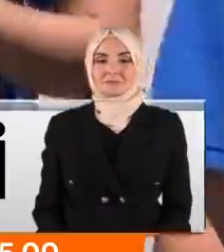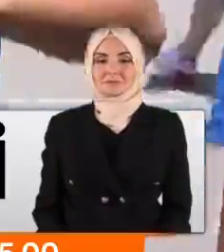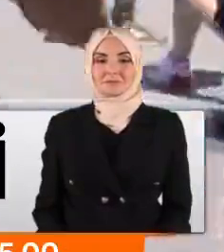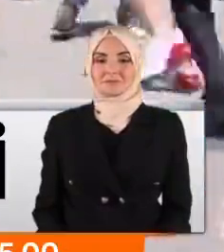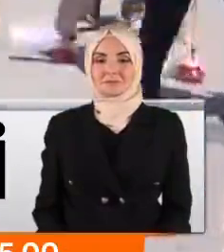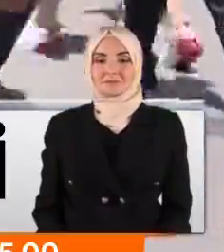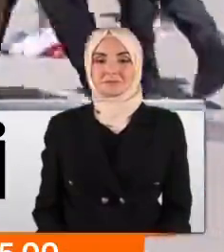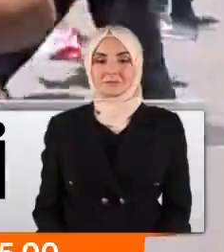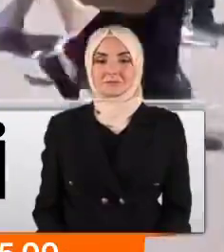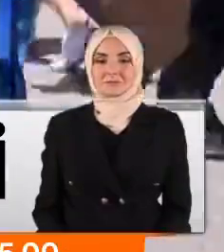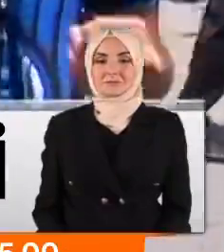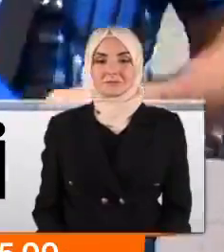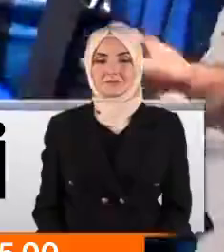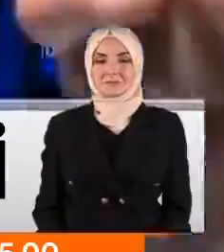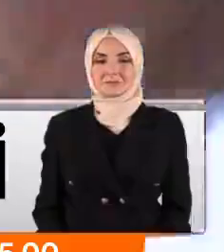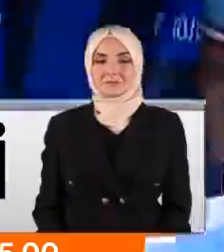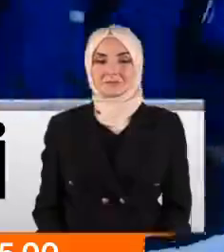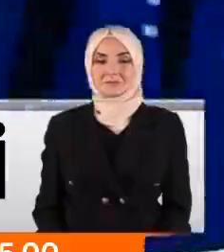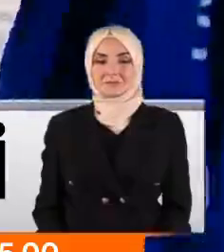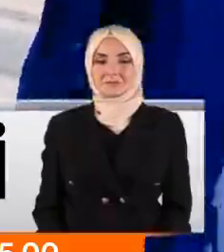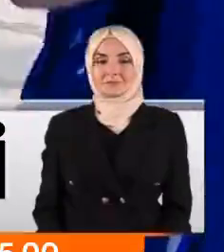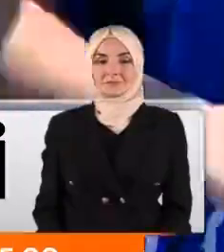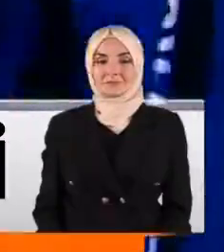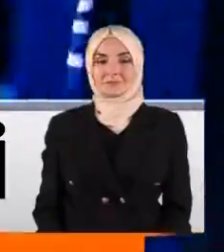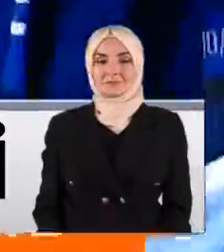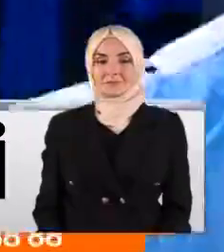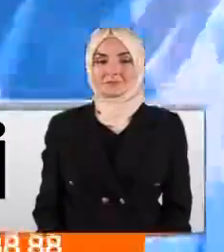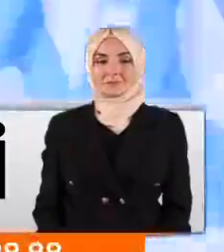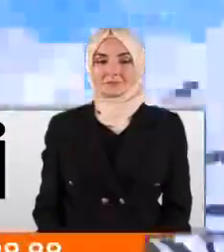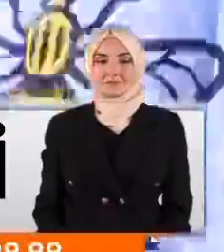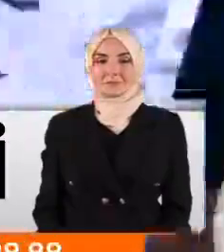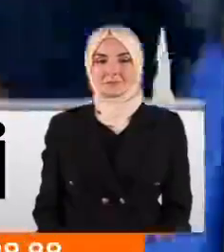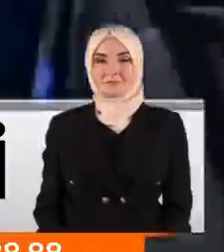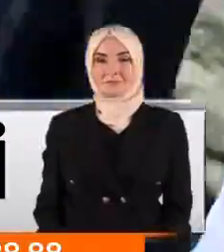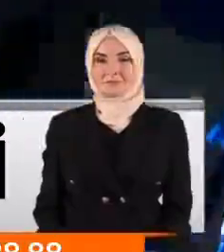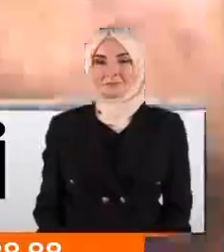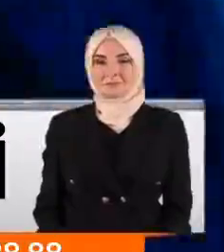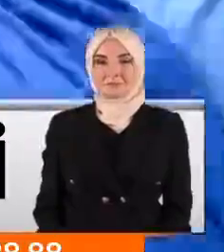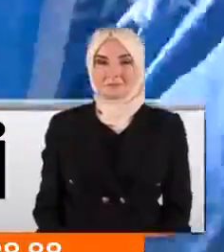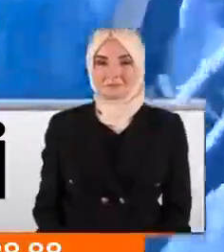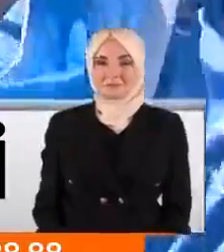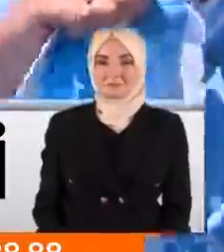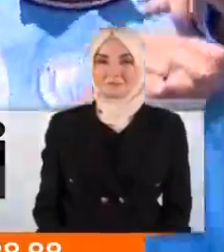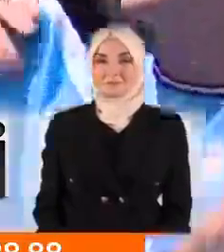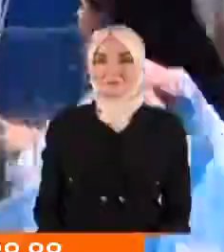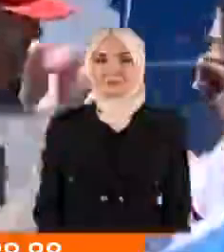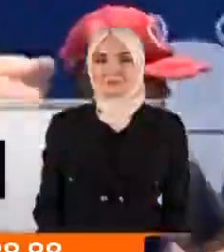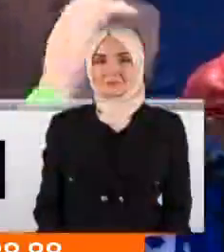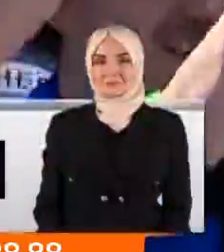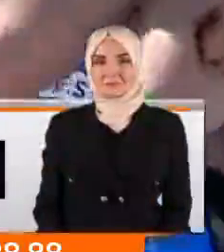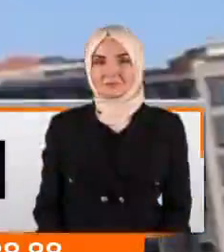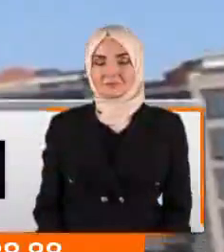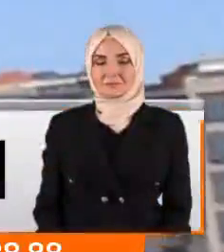this is the most important thing. Ma sono tanto per tutti quei chilometri che ho fatto per